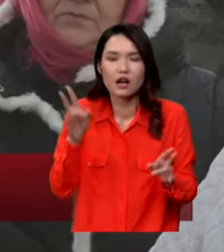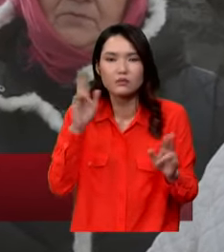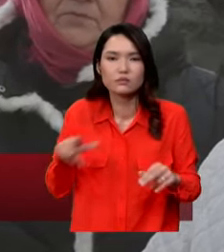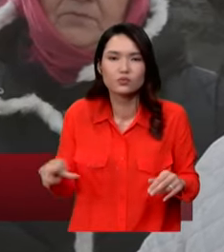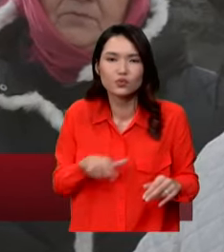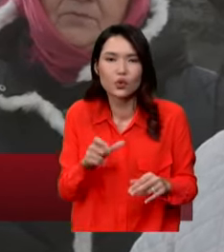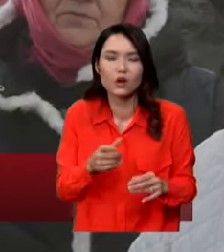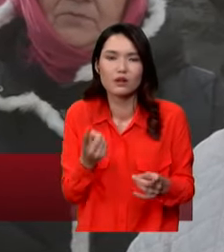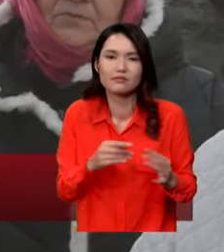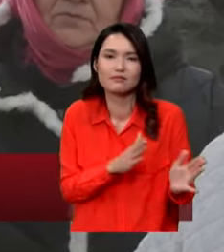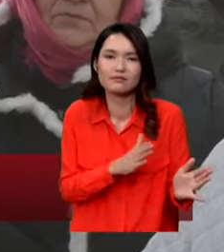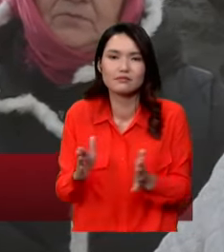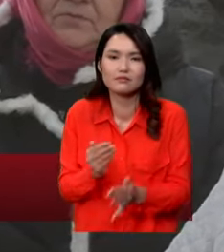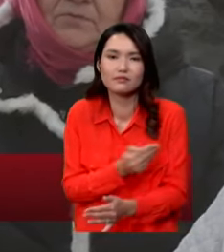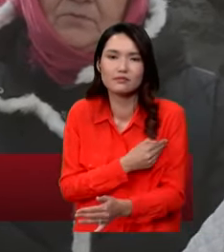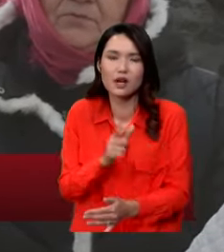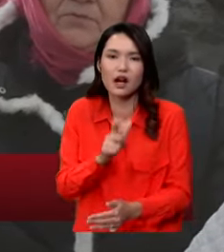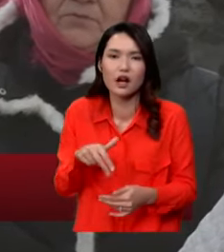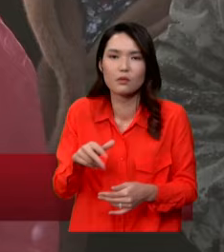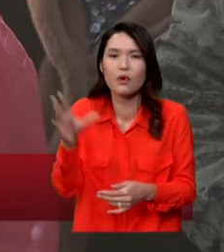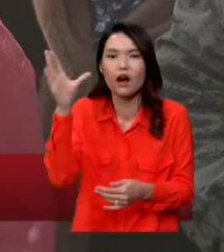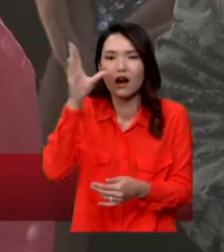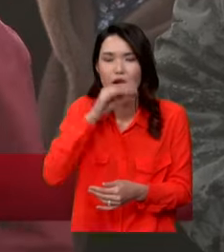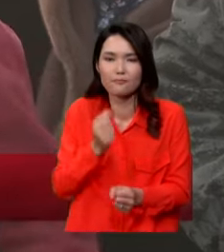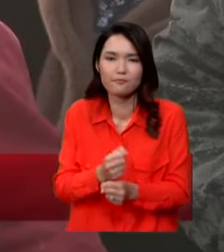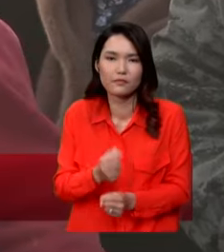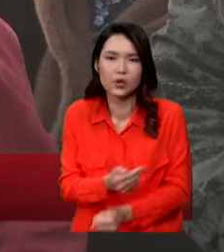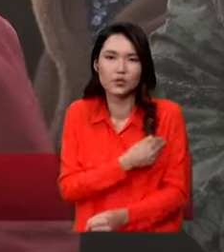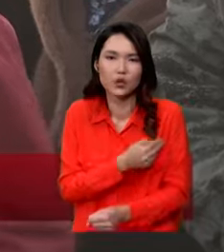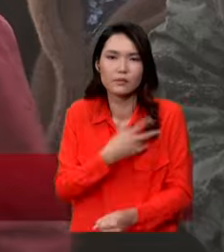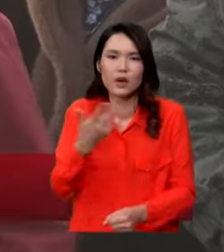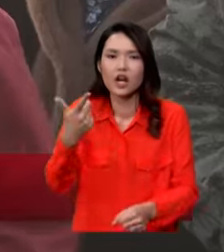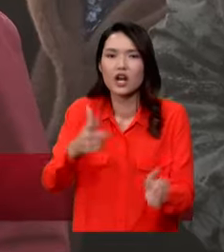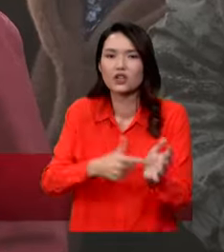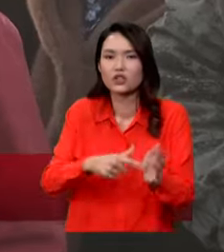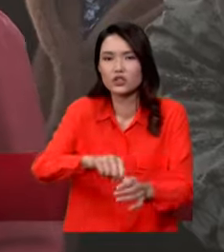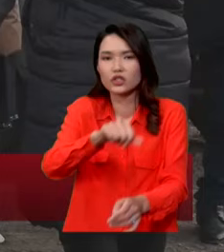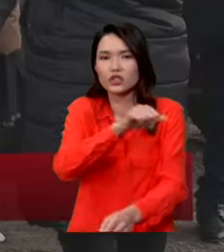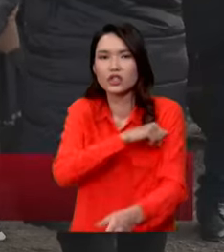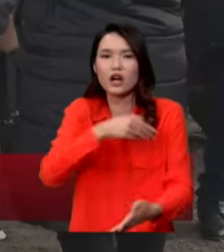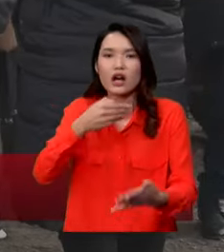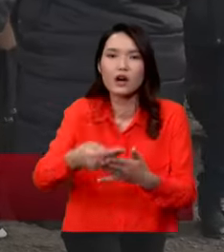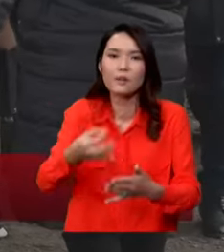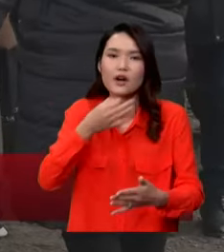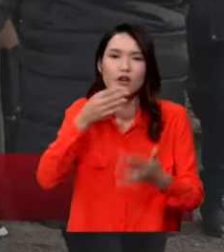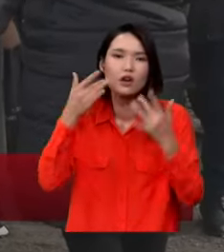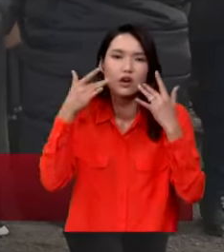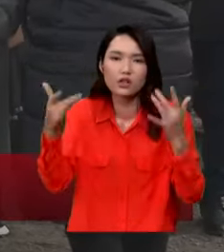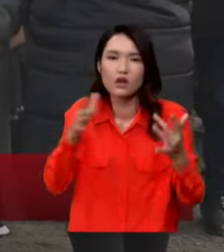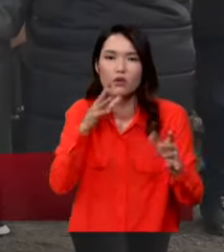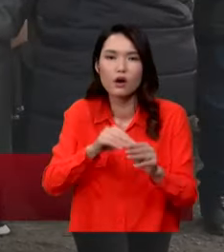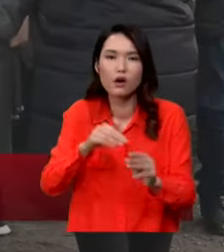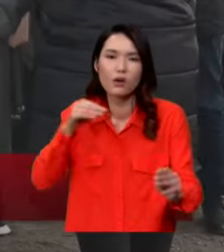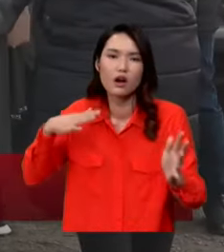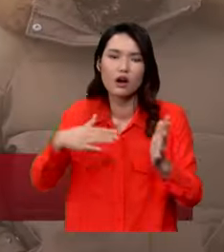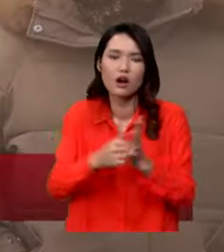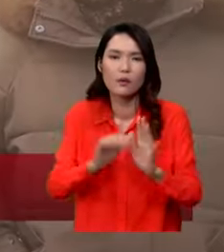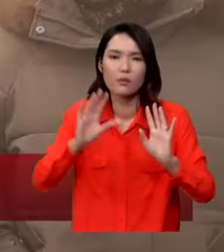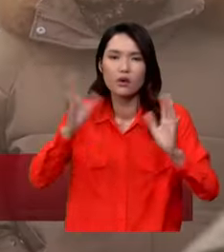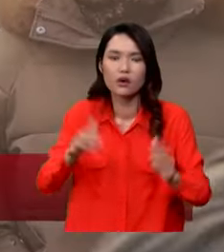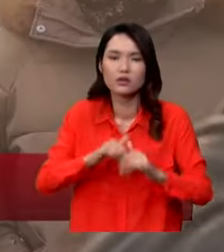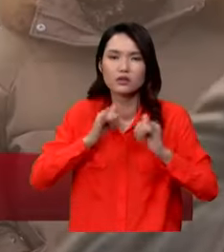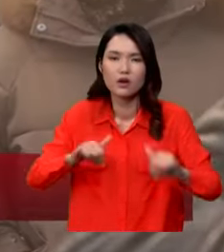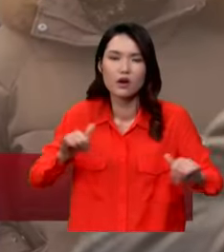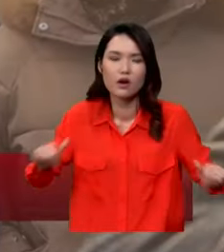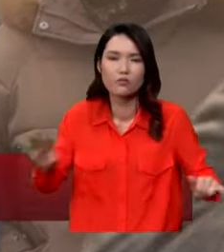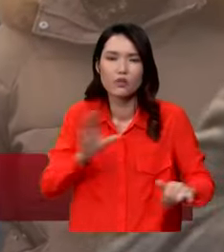жолымызды реттеп, дұрыстап, адам жүретін жол жасап берсе болды. 7 шақырымға жетер жетпес жолда соңғы уақытта көлік апаты көбейіпті. Өзекті